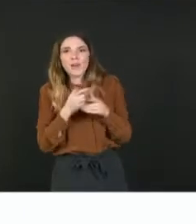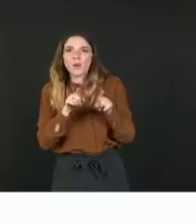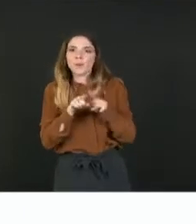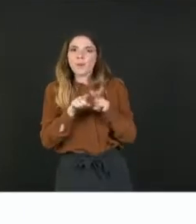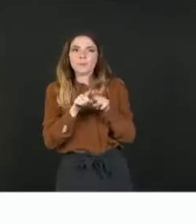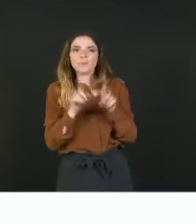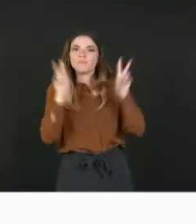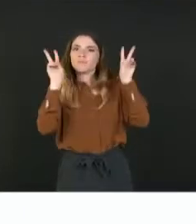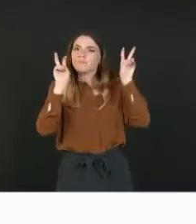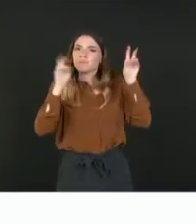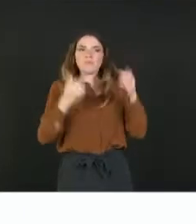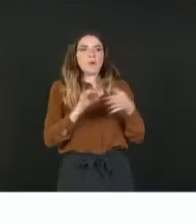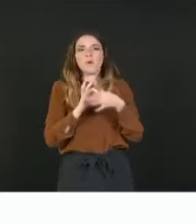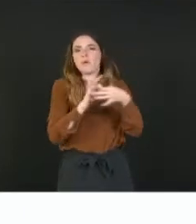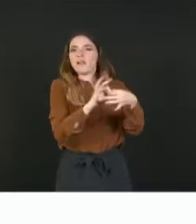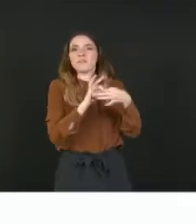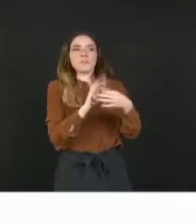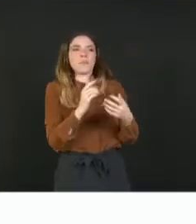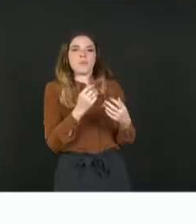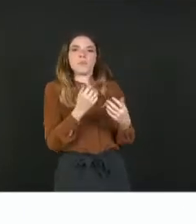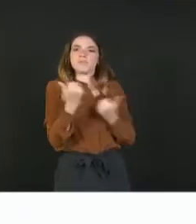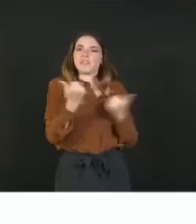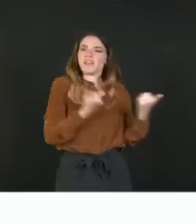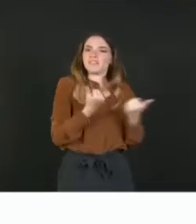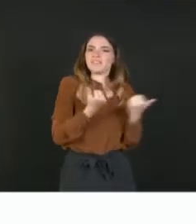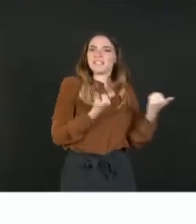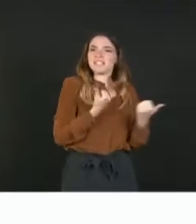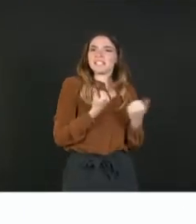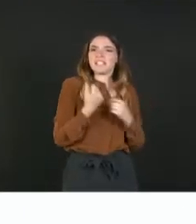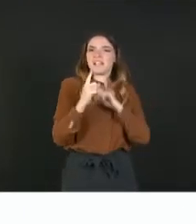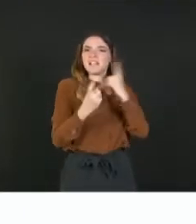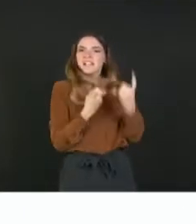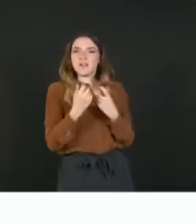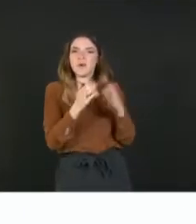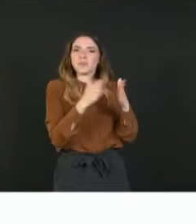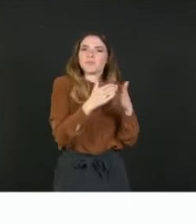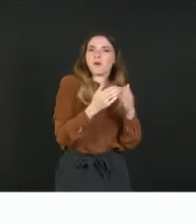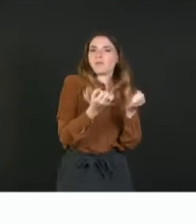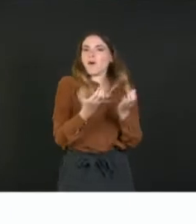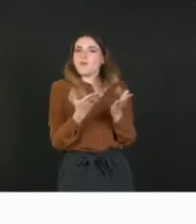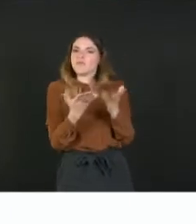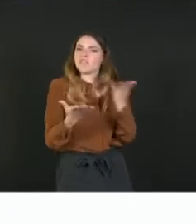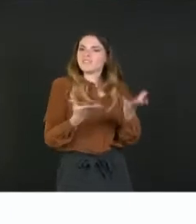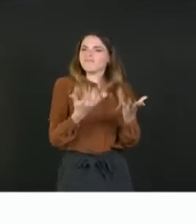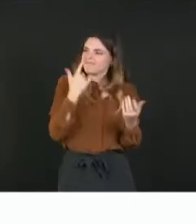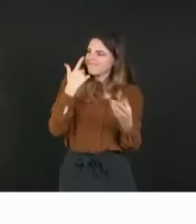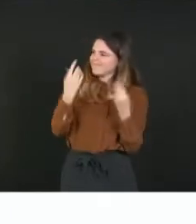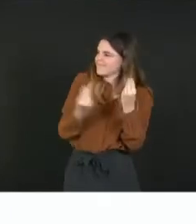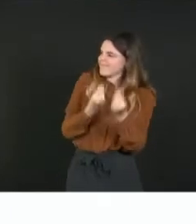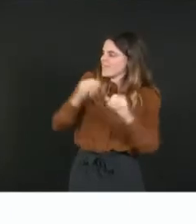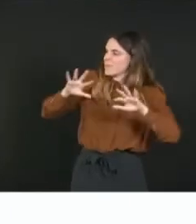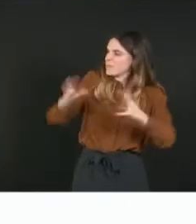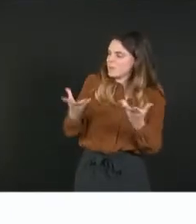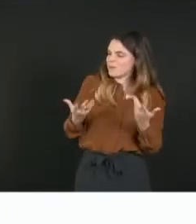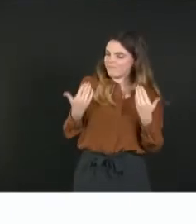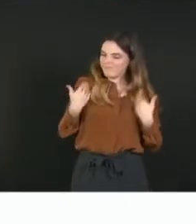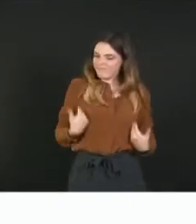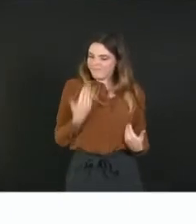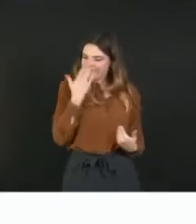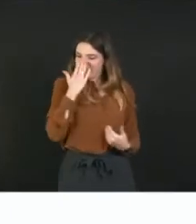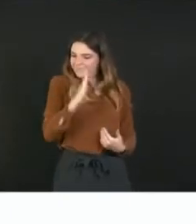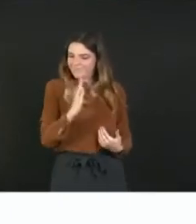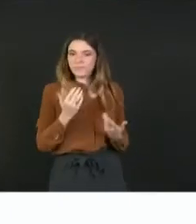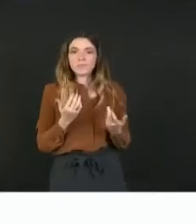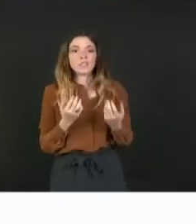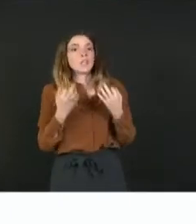fournisseur-client, enfin, une relation comme ça qui peut être asymétrique. Est-ce que ça, on en a bien conscience ? Je pense que c'est un des points de